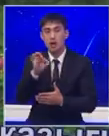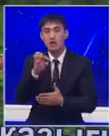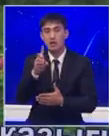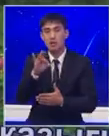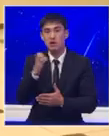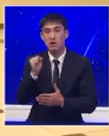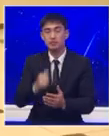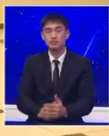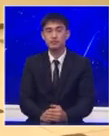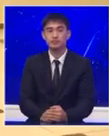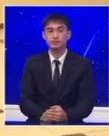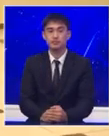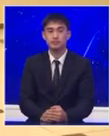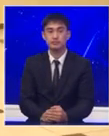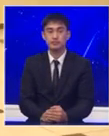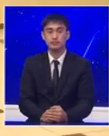Керембекова.